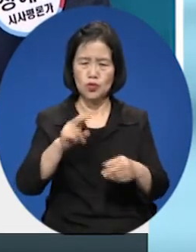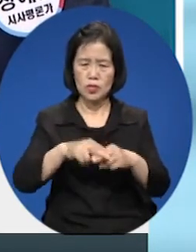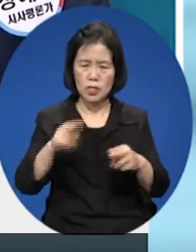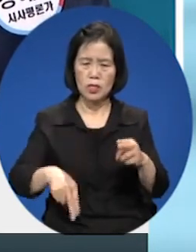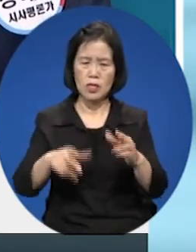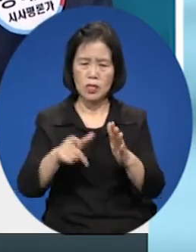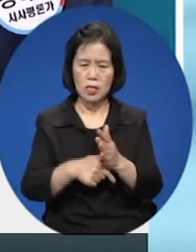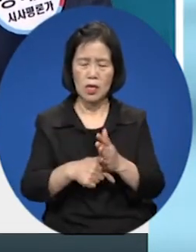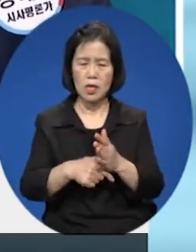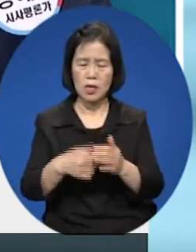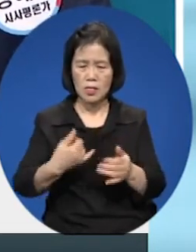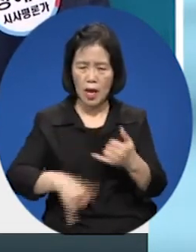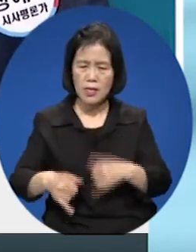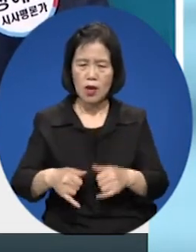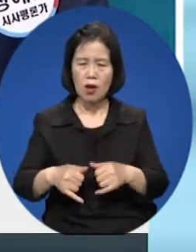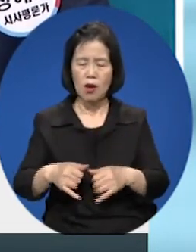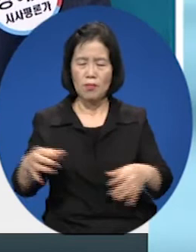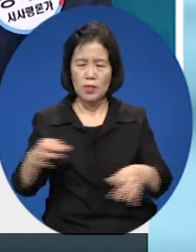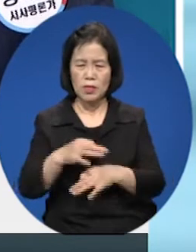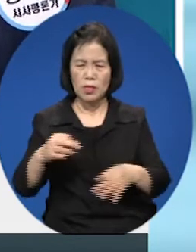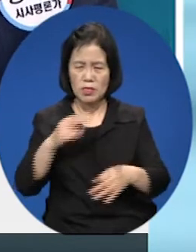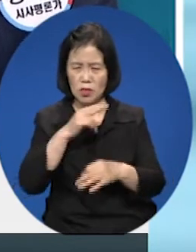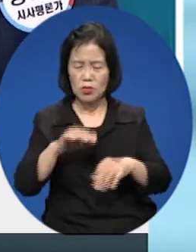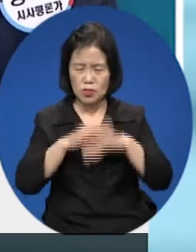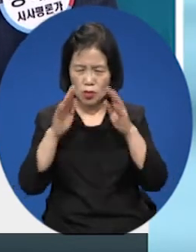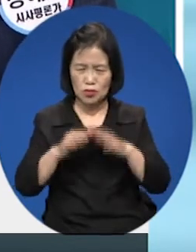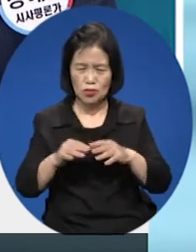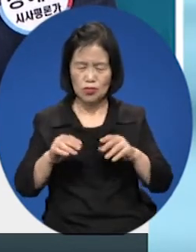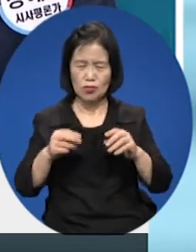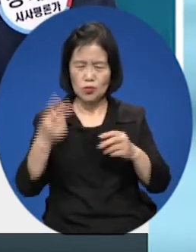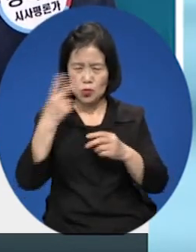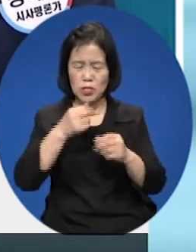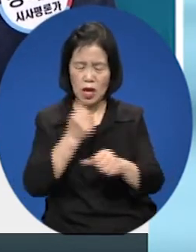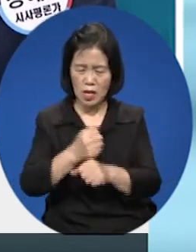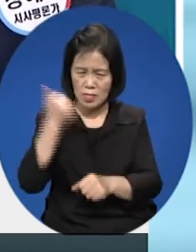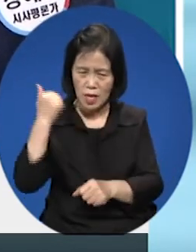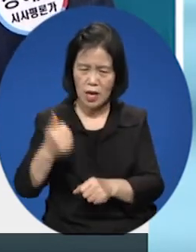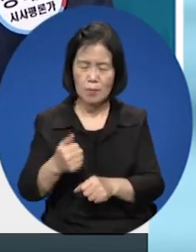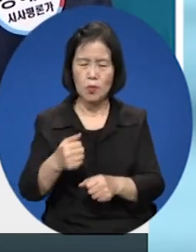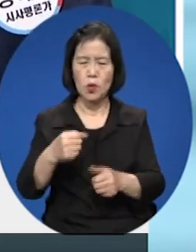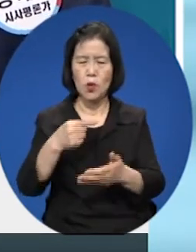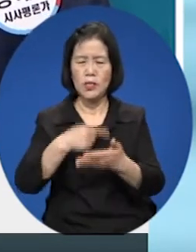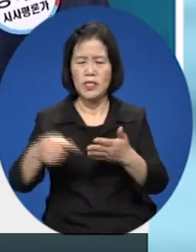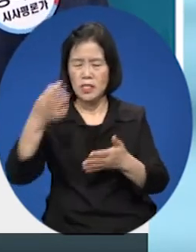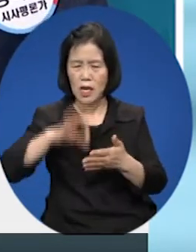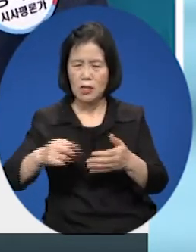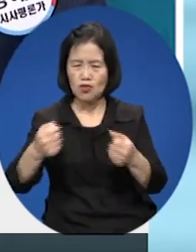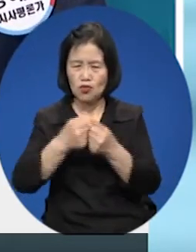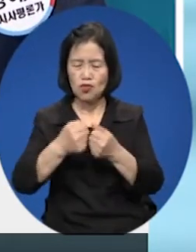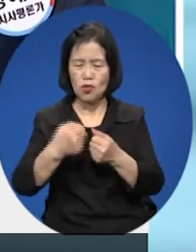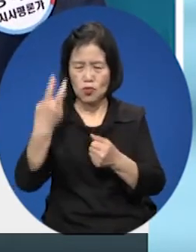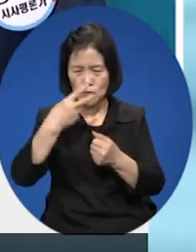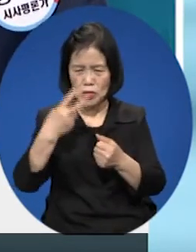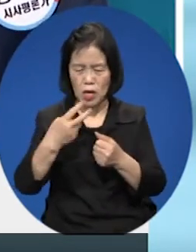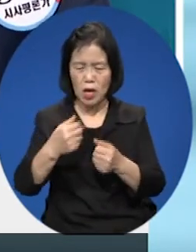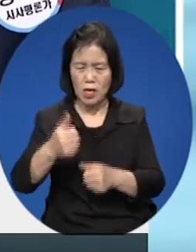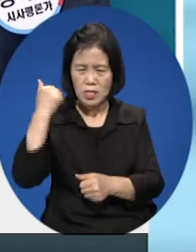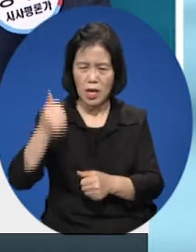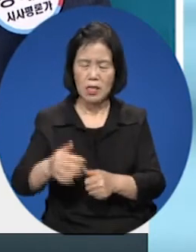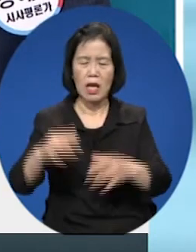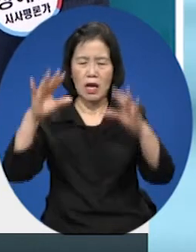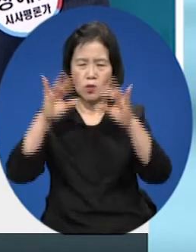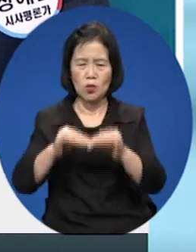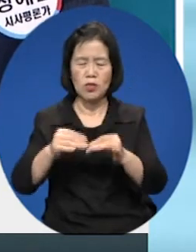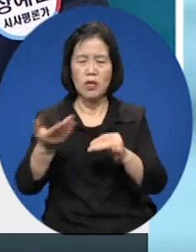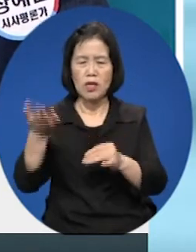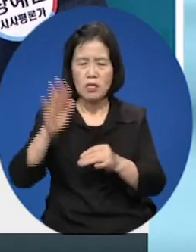62 5 입시비리 고 전수조사 하잖아요 또 그리고 이에 충돌 혐의 로 여야의 여러 의원들이 연료 됐을 때 전수조사 하자 다 동의했지만